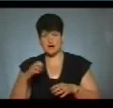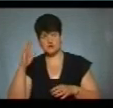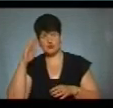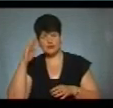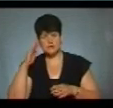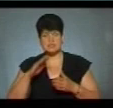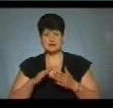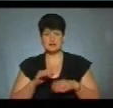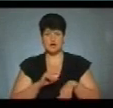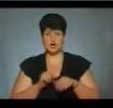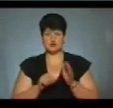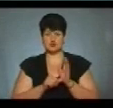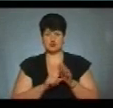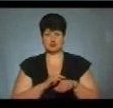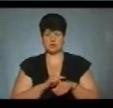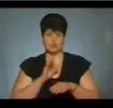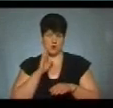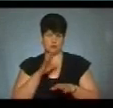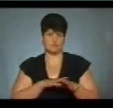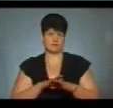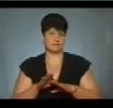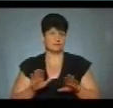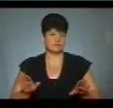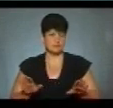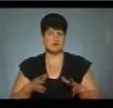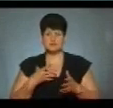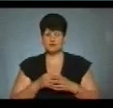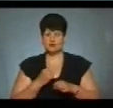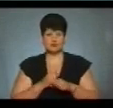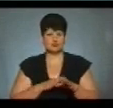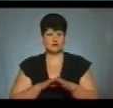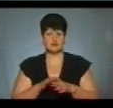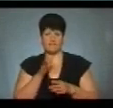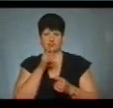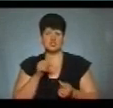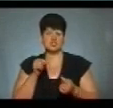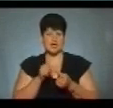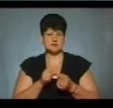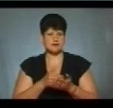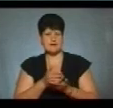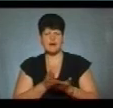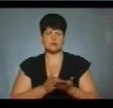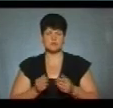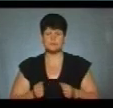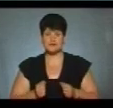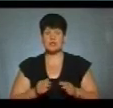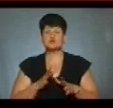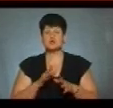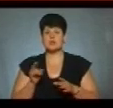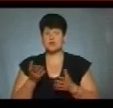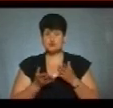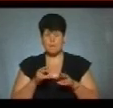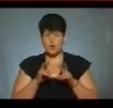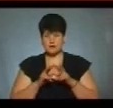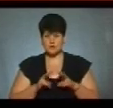на 6-му ранку вже була припинена. Тобто, свою роботу вони виконали вчасно і якісно. Якщо проаналізувати масштабність негоди,